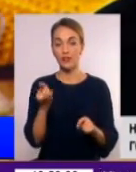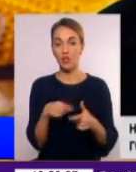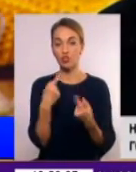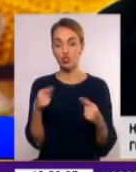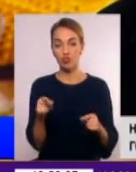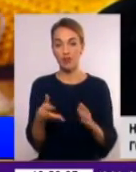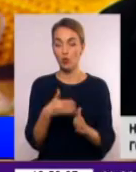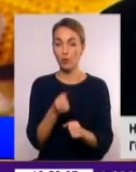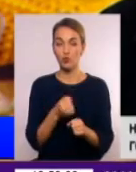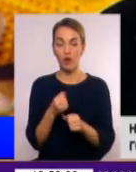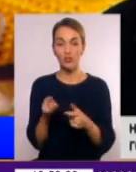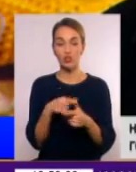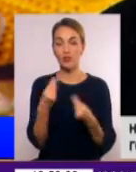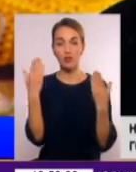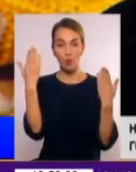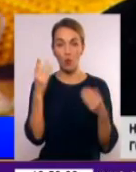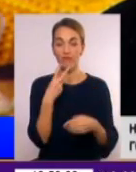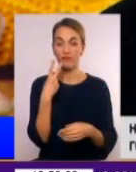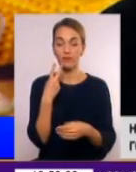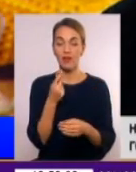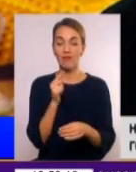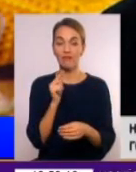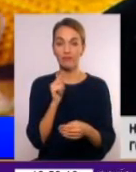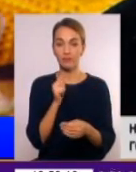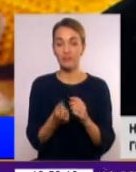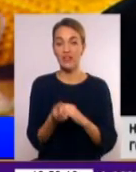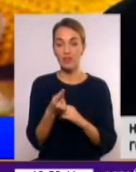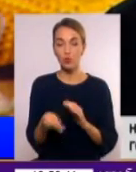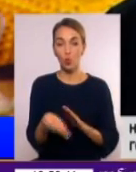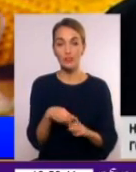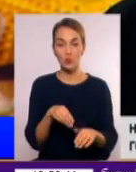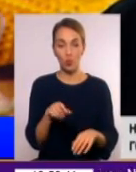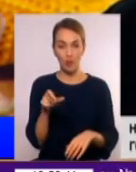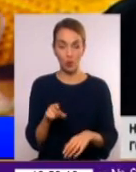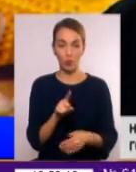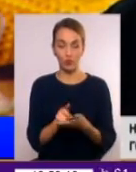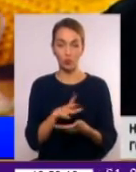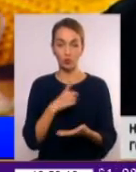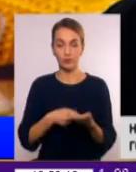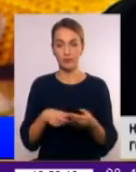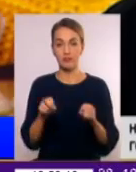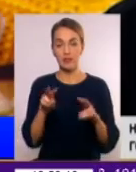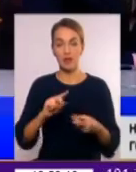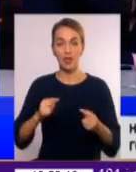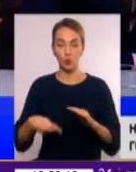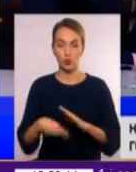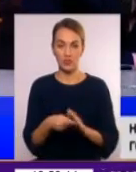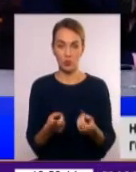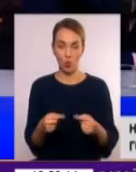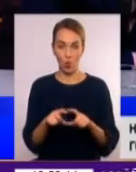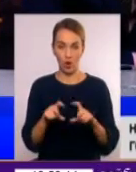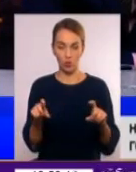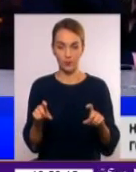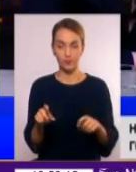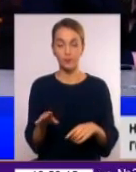інша не допрацювала, чи, не дай Бог, виявилась корупціонером, це повинно бути доведено спеціальним антикорупційним органом. Пане